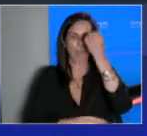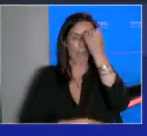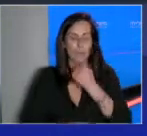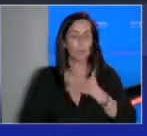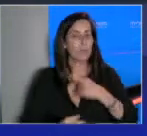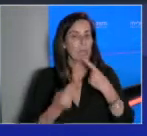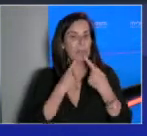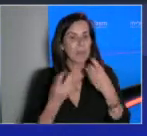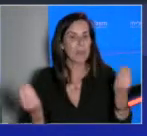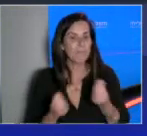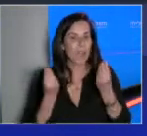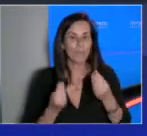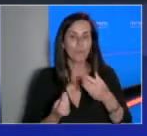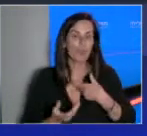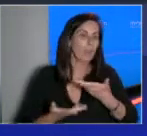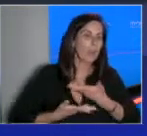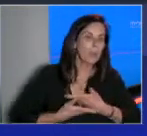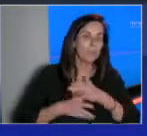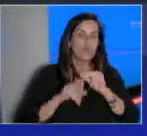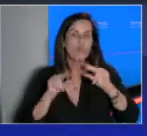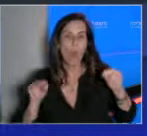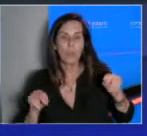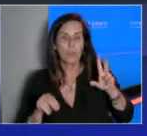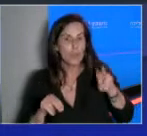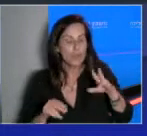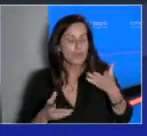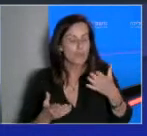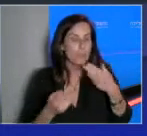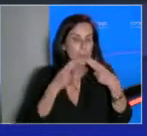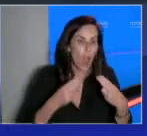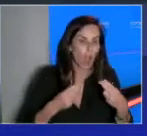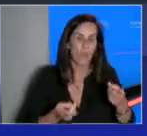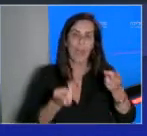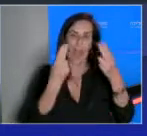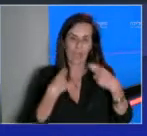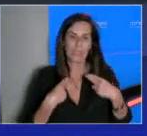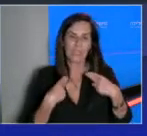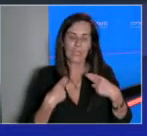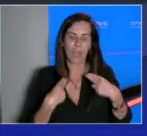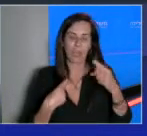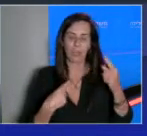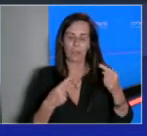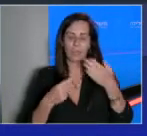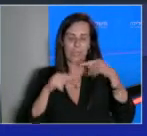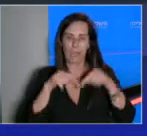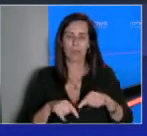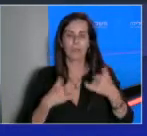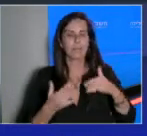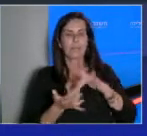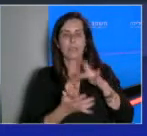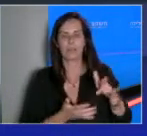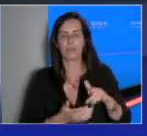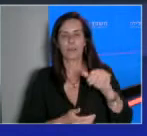להתדיין לגבי דברים שאנחנו מקבלים ושמועות, האם יש מתווה או אין מתווה להחזרת הבנים הביתה. איתי